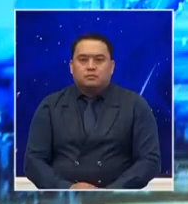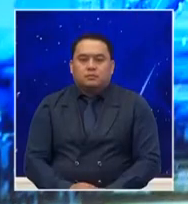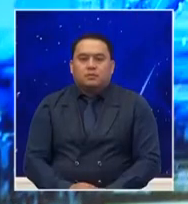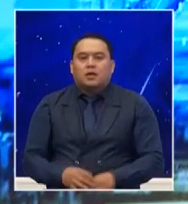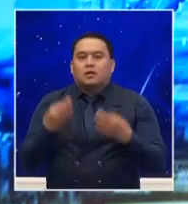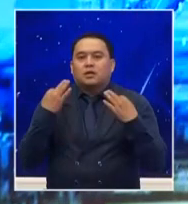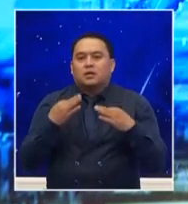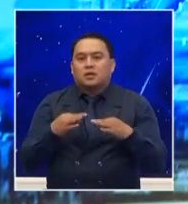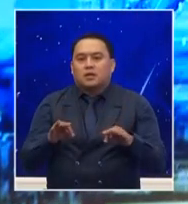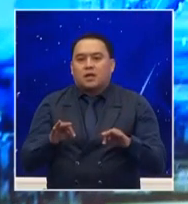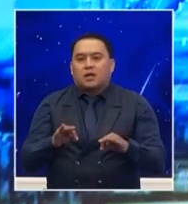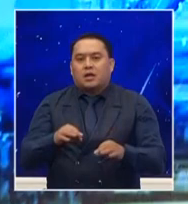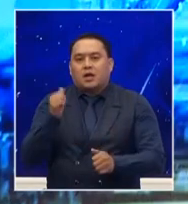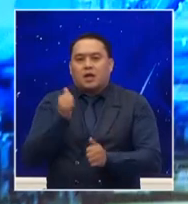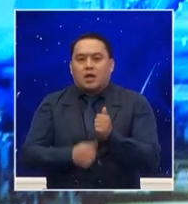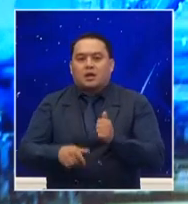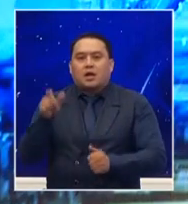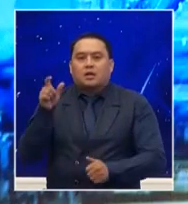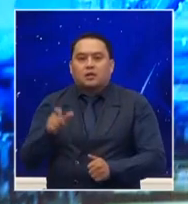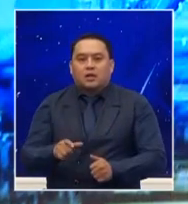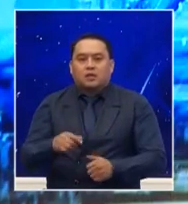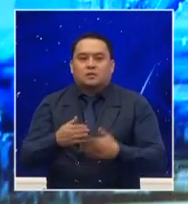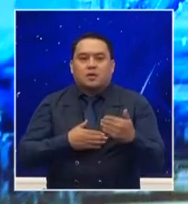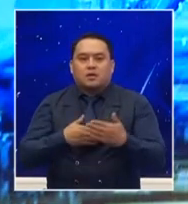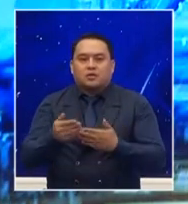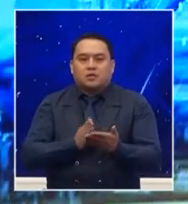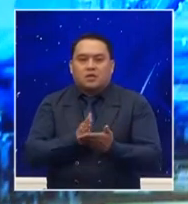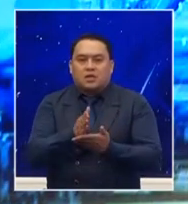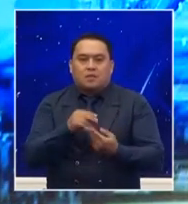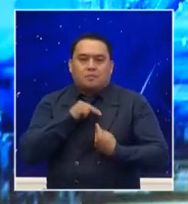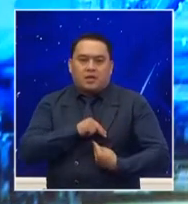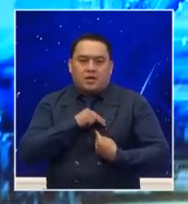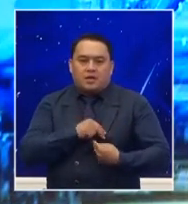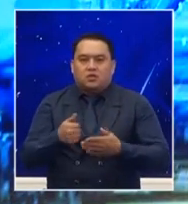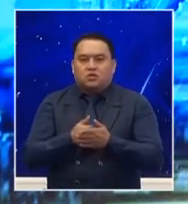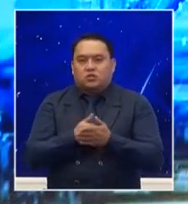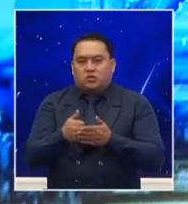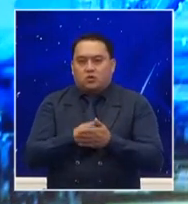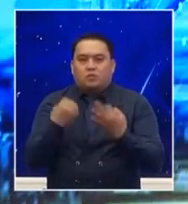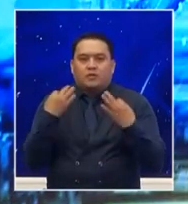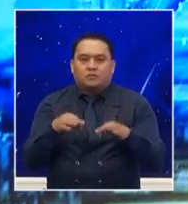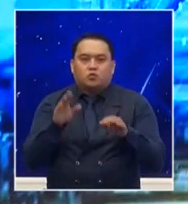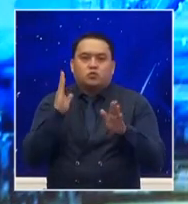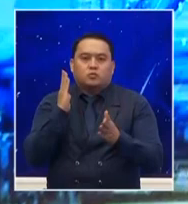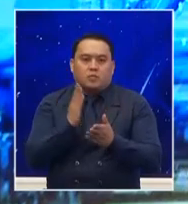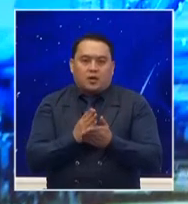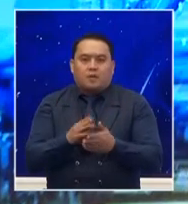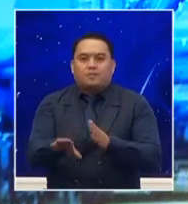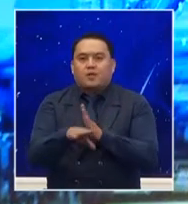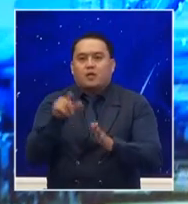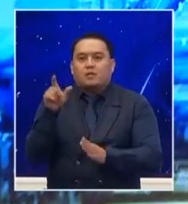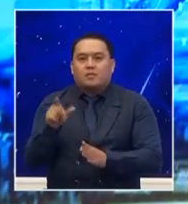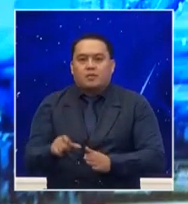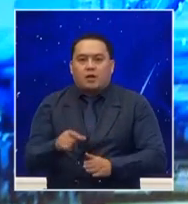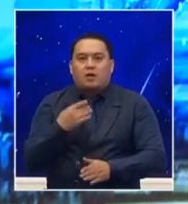Тәуелсіздік әр қазаққа қаланған мамандықты еріп, сол салада еңбек етуге, жетістікке жетуге мүмкіндік берді. Мәжіліс депутаты